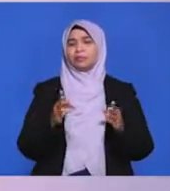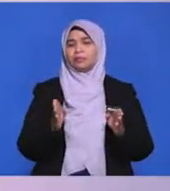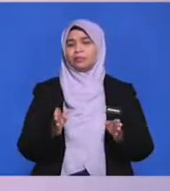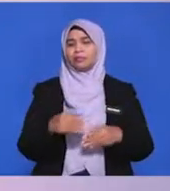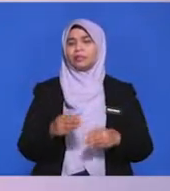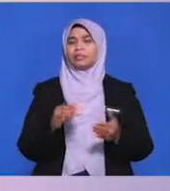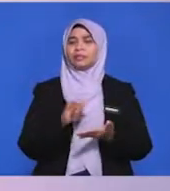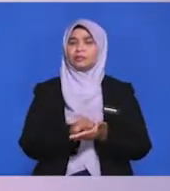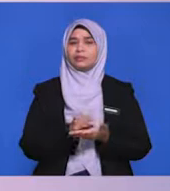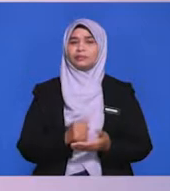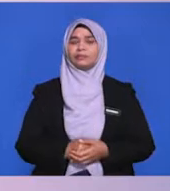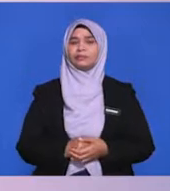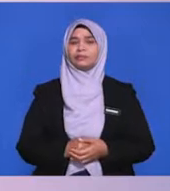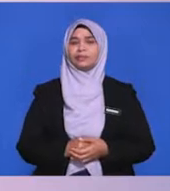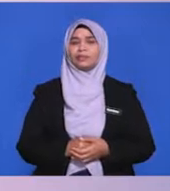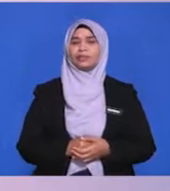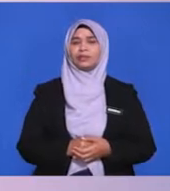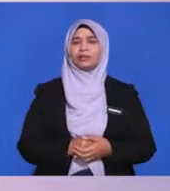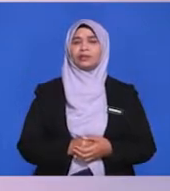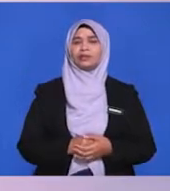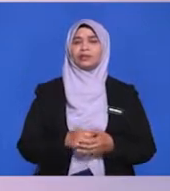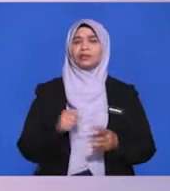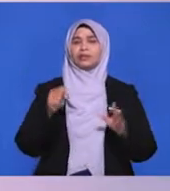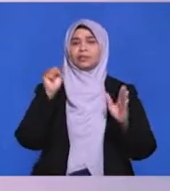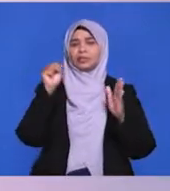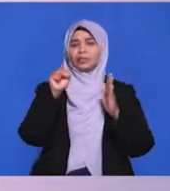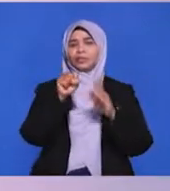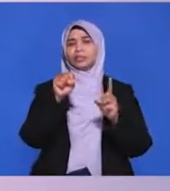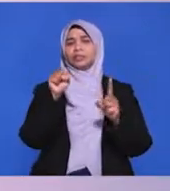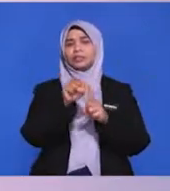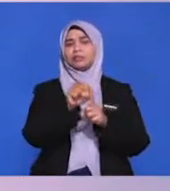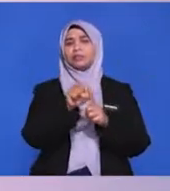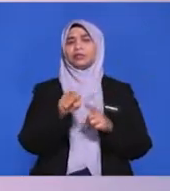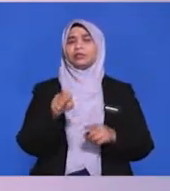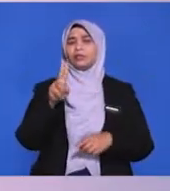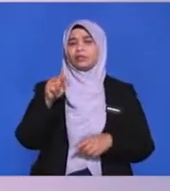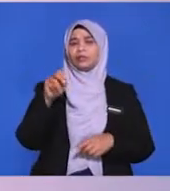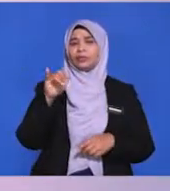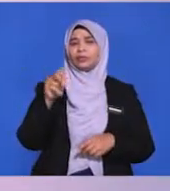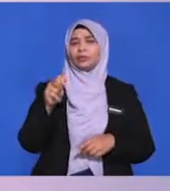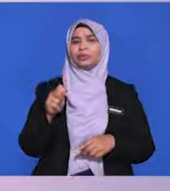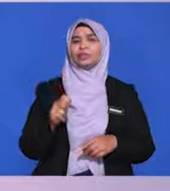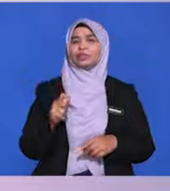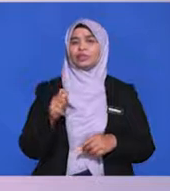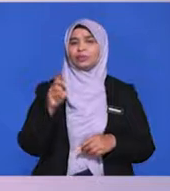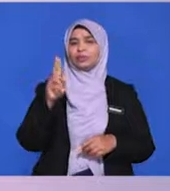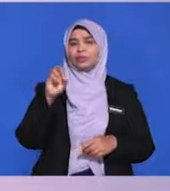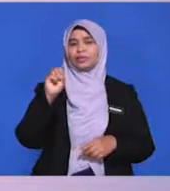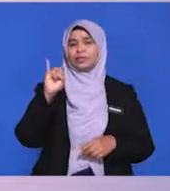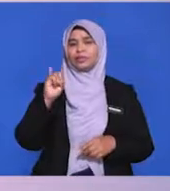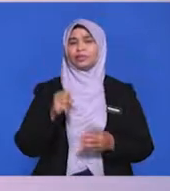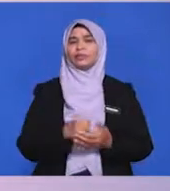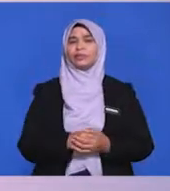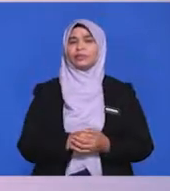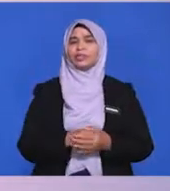Yuni esai simbol ini s i dan unit lain yang boleh digunakan bagi ke-33 faktor tadi yaitu